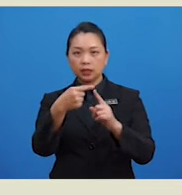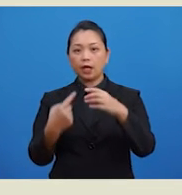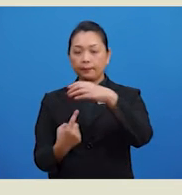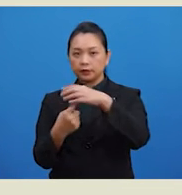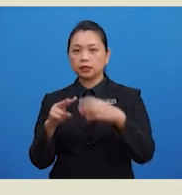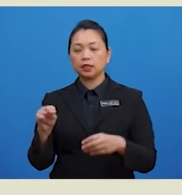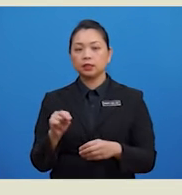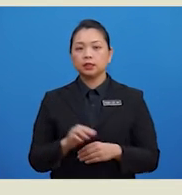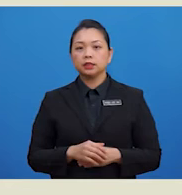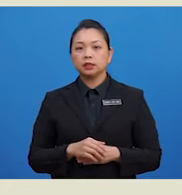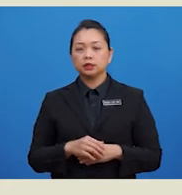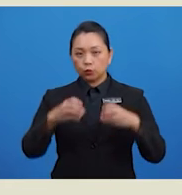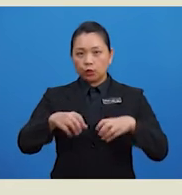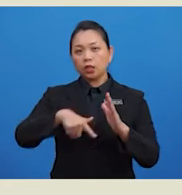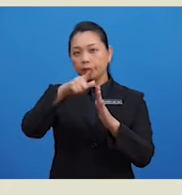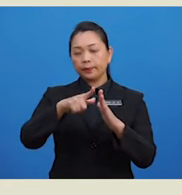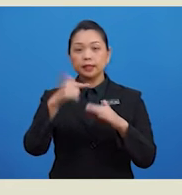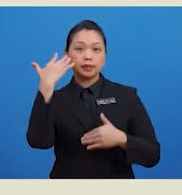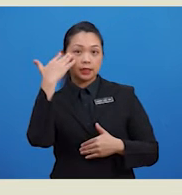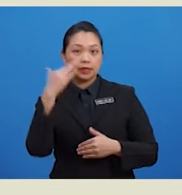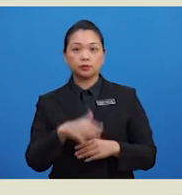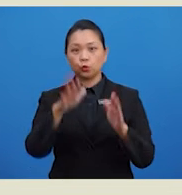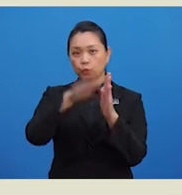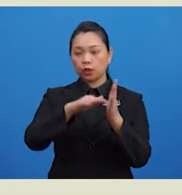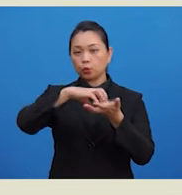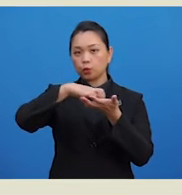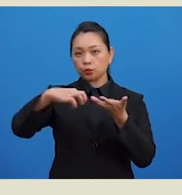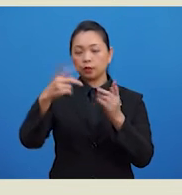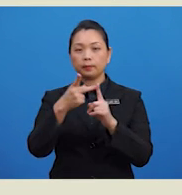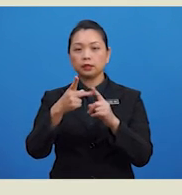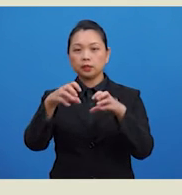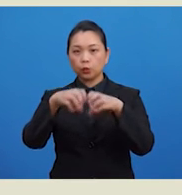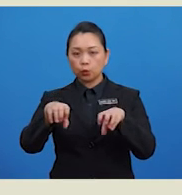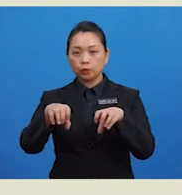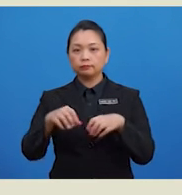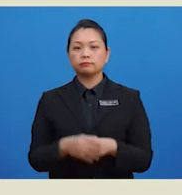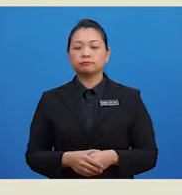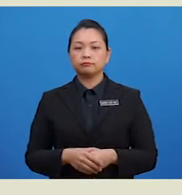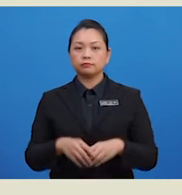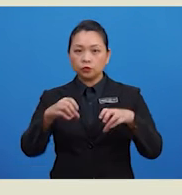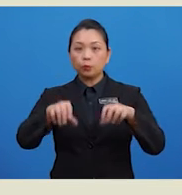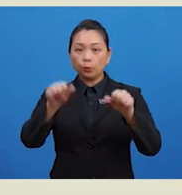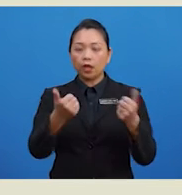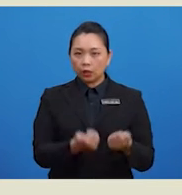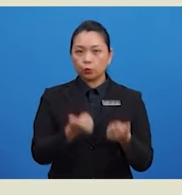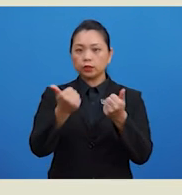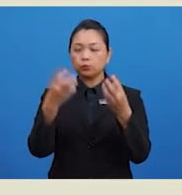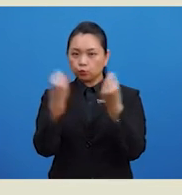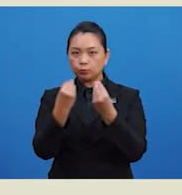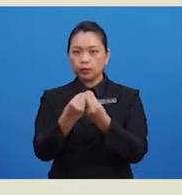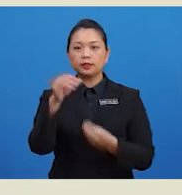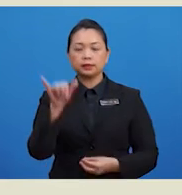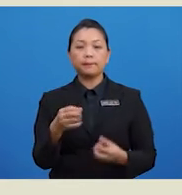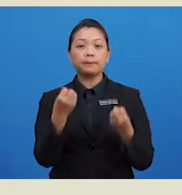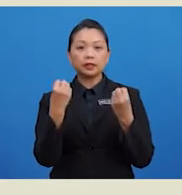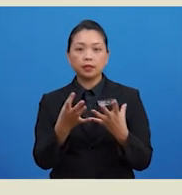telur lebih segar, kadar kerosakan telur dapat dikurangkan dan telur tetasan boleh diangkut dalam kuantiti yang